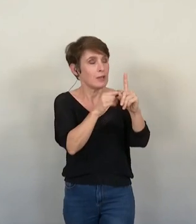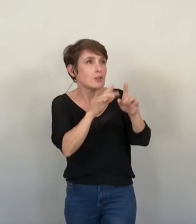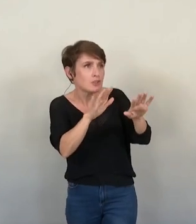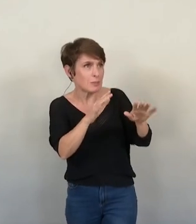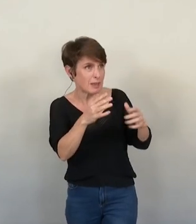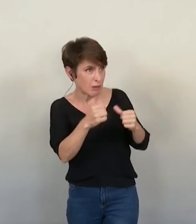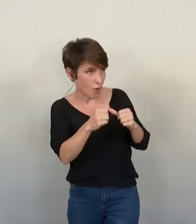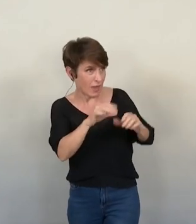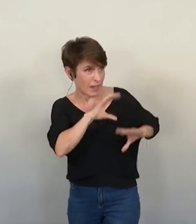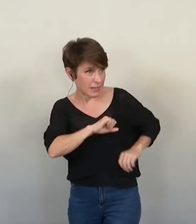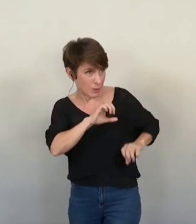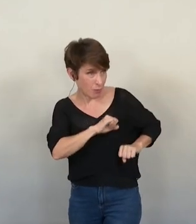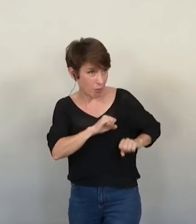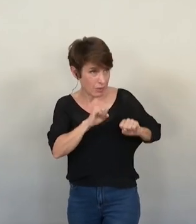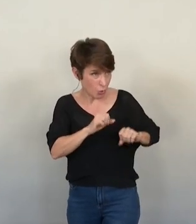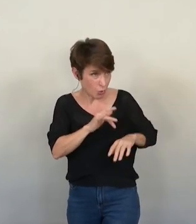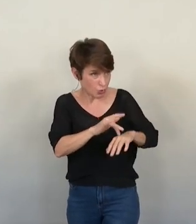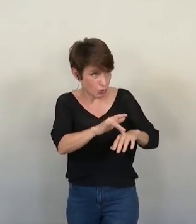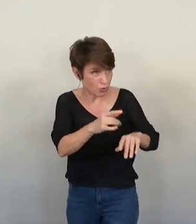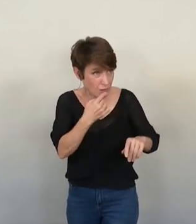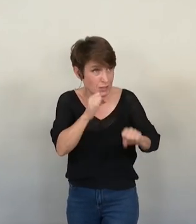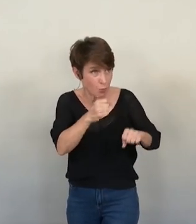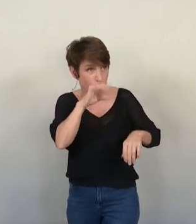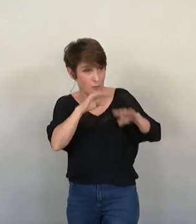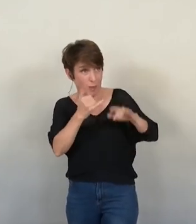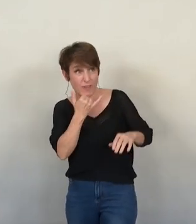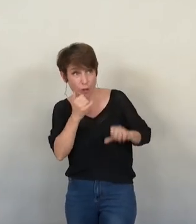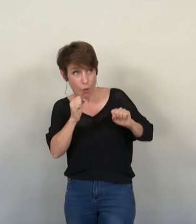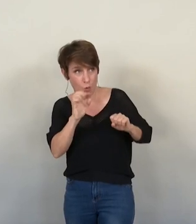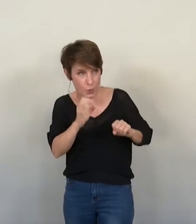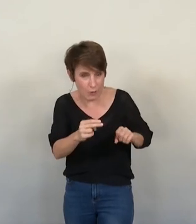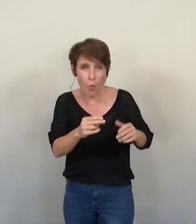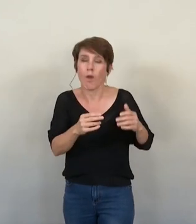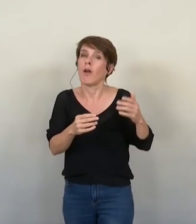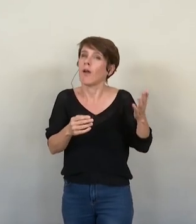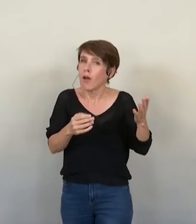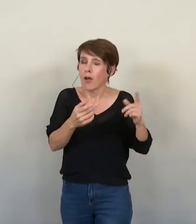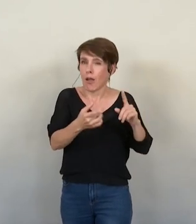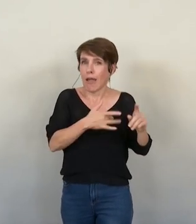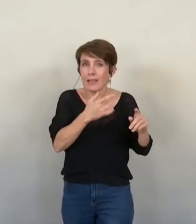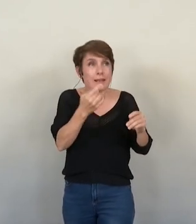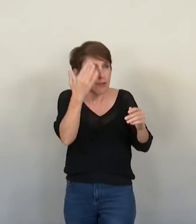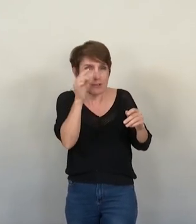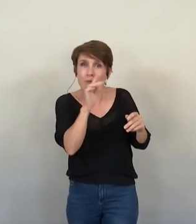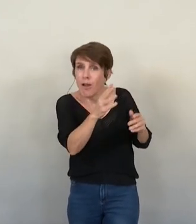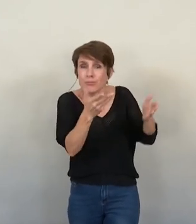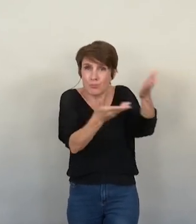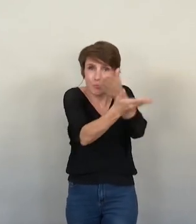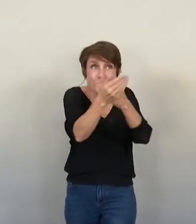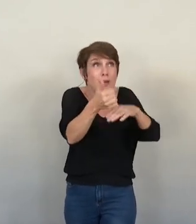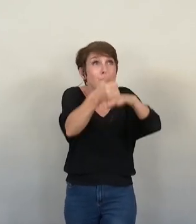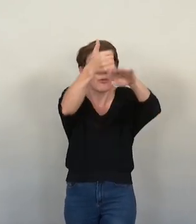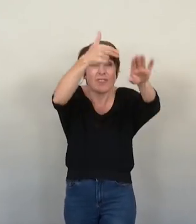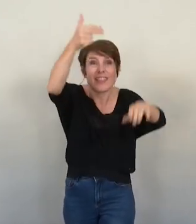l'erreur ou pas quand on a une collectivité enfin c'est des ça vient percuter aussi des gens qui réfléchissent à ces questions là au niveau national mais en